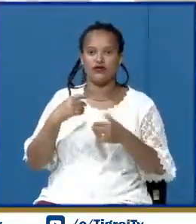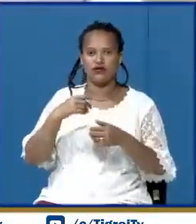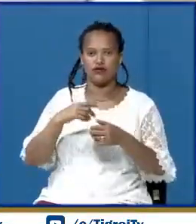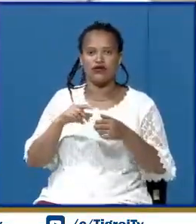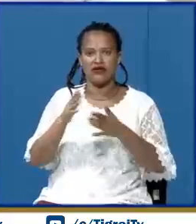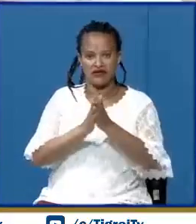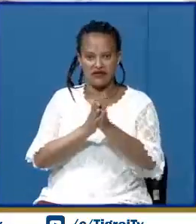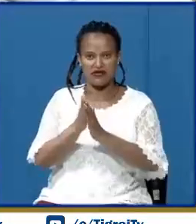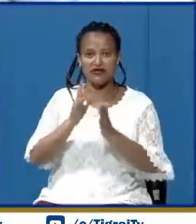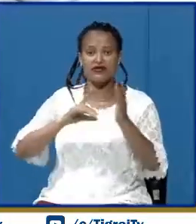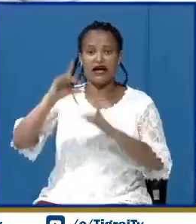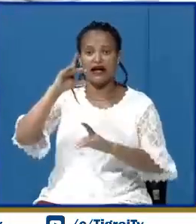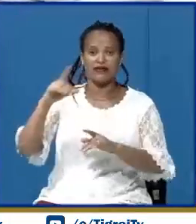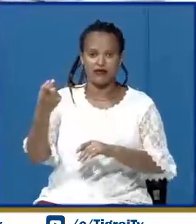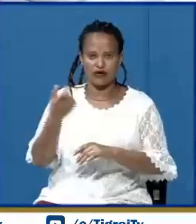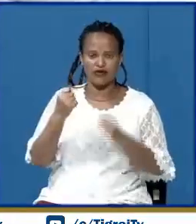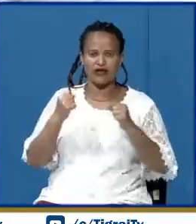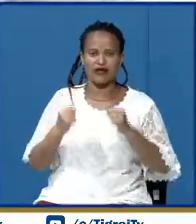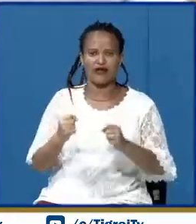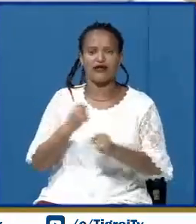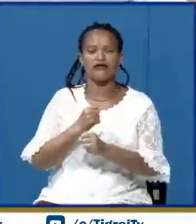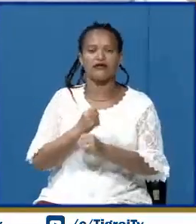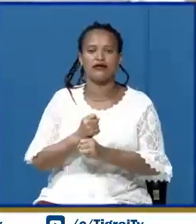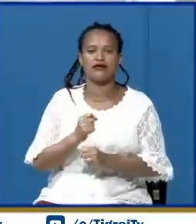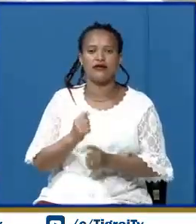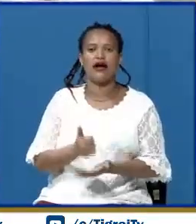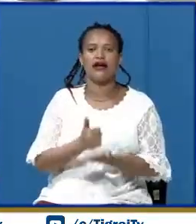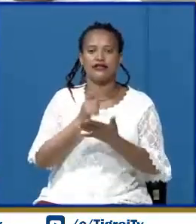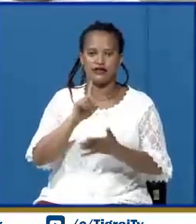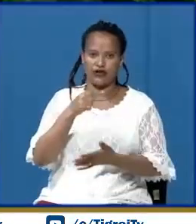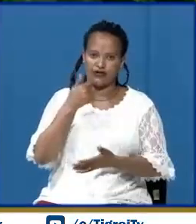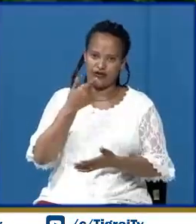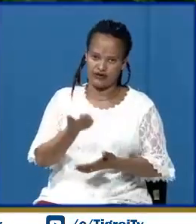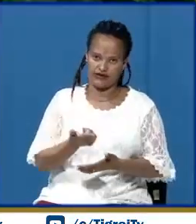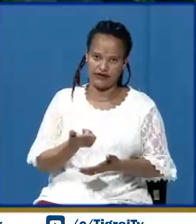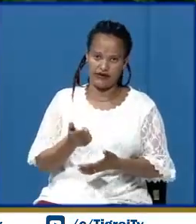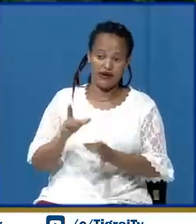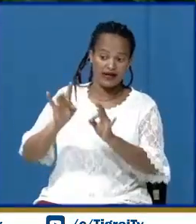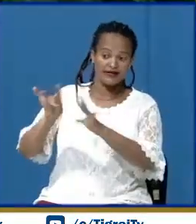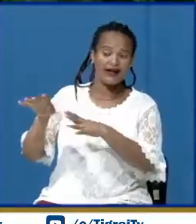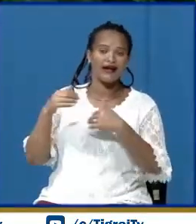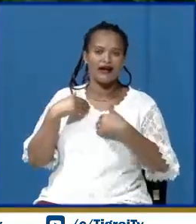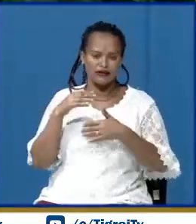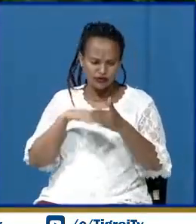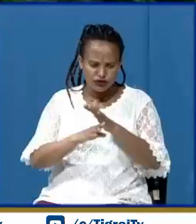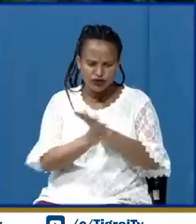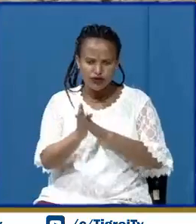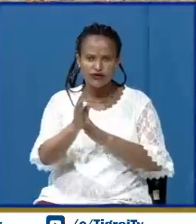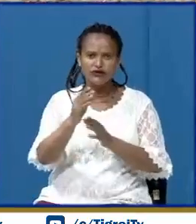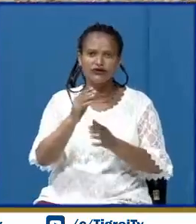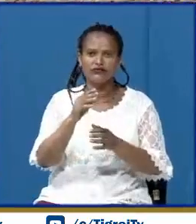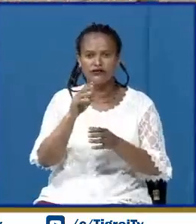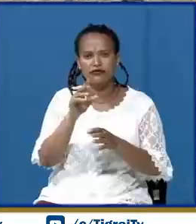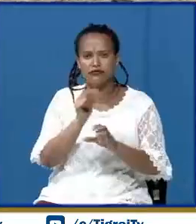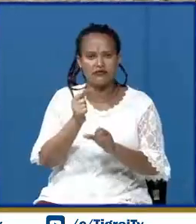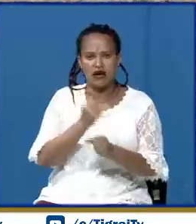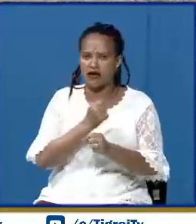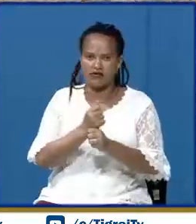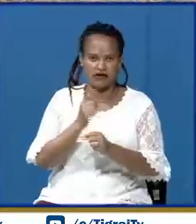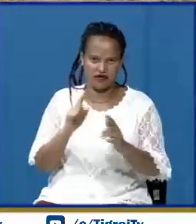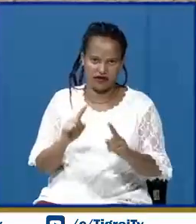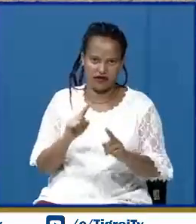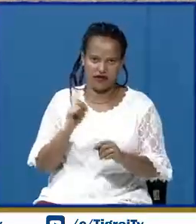ተበግሶን ድሌትን ዝለዓለ ብምዃኑ ጠንኪርና ክንሰርሕ ሓጊዝና ኢለን ዋላ ፀላእ ሃለየለ ውሽጣ ውሽጢ ንሕና ብስር ይሃረስናይ ተድላበኤ